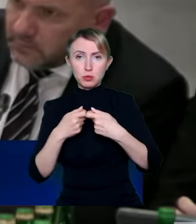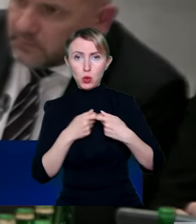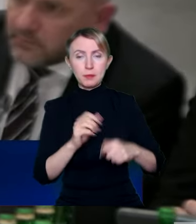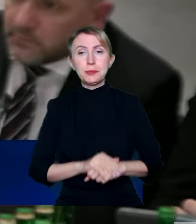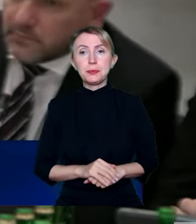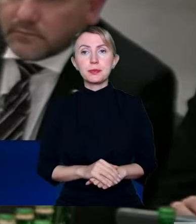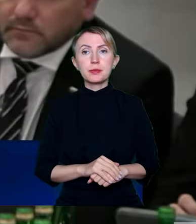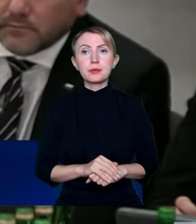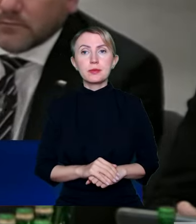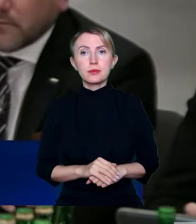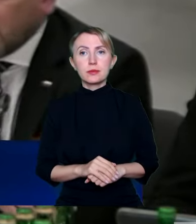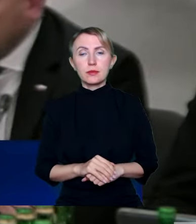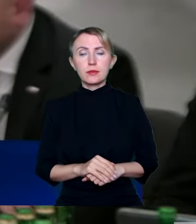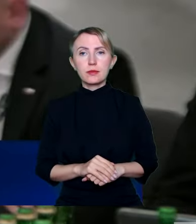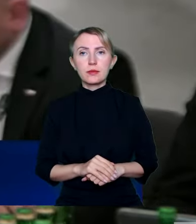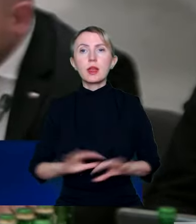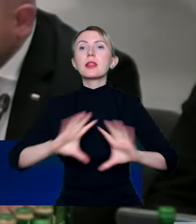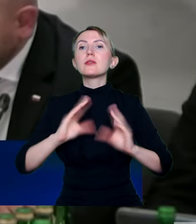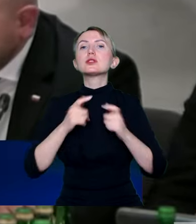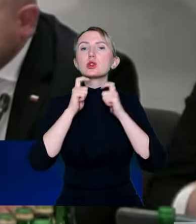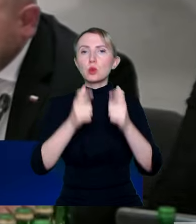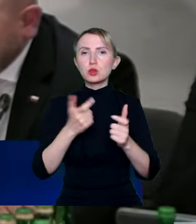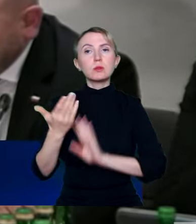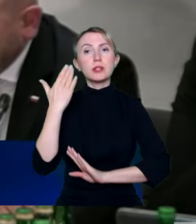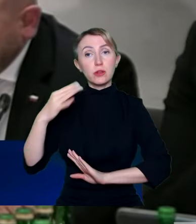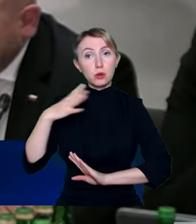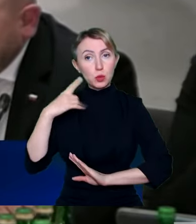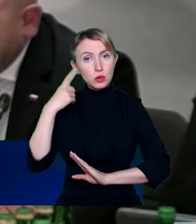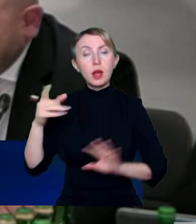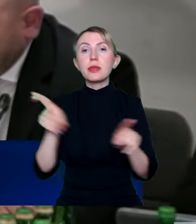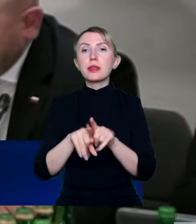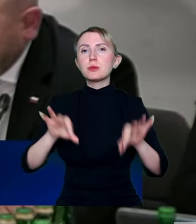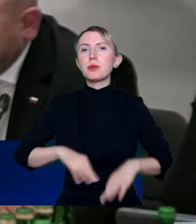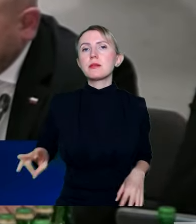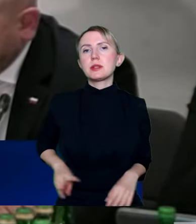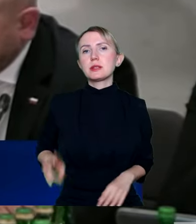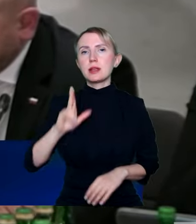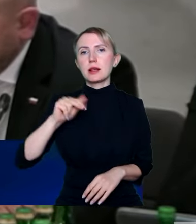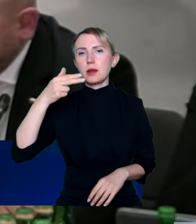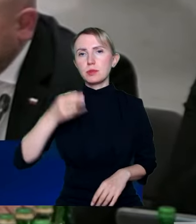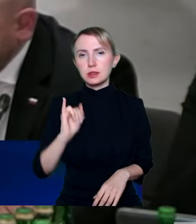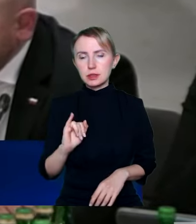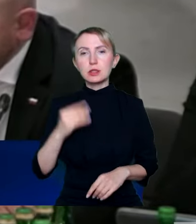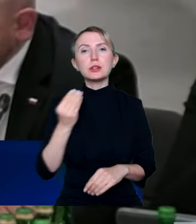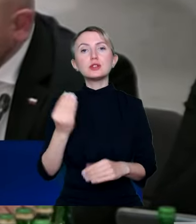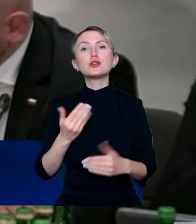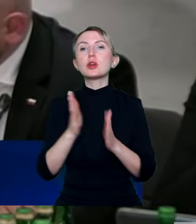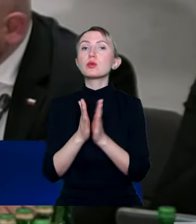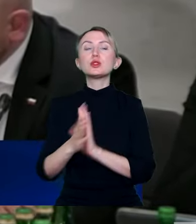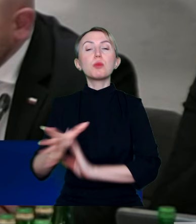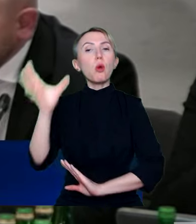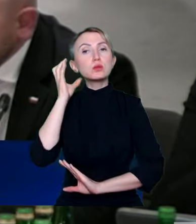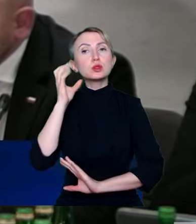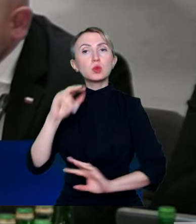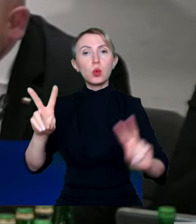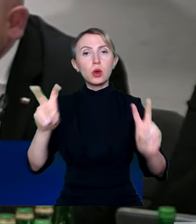Poza tym wszystkimi zgłoszonymi, które państwo przed chwilą usłyszeli, również panem ministrem Mariuszem Kamińskim, jeszcze wnosimy o przesłuchanie, cytuję,